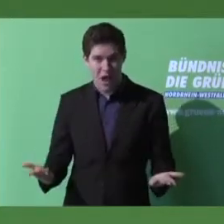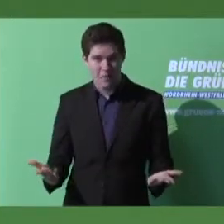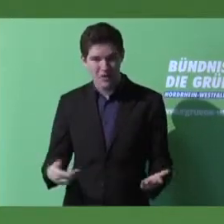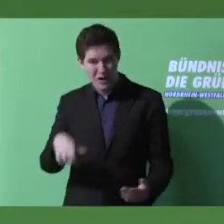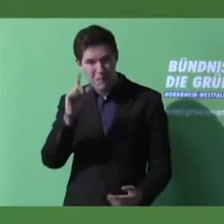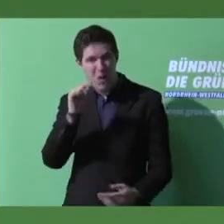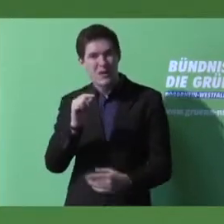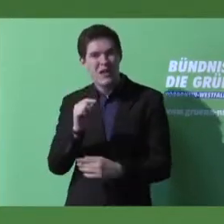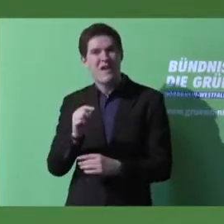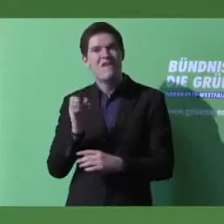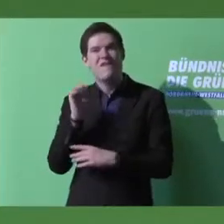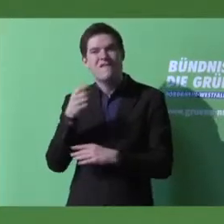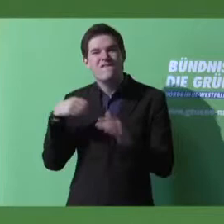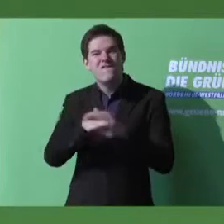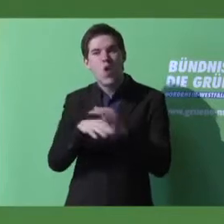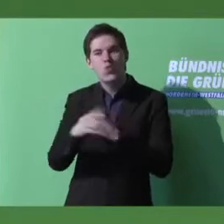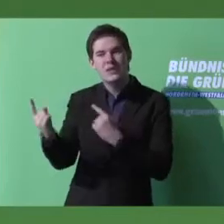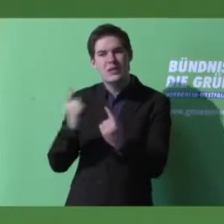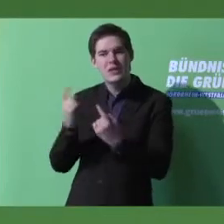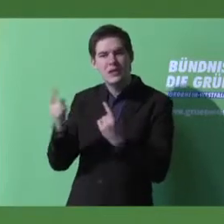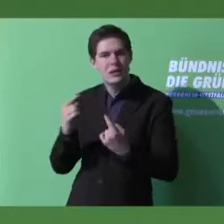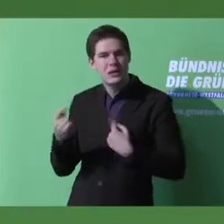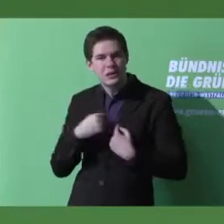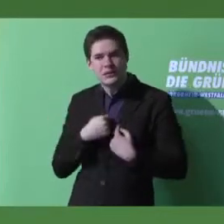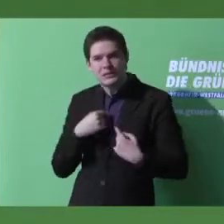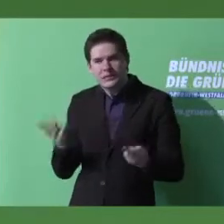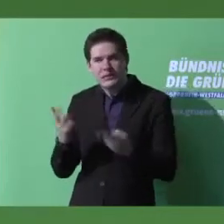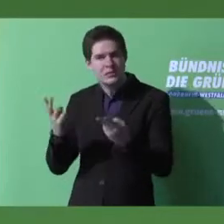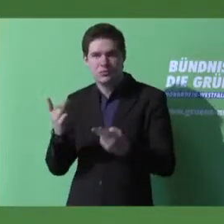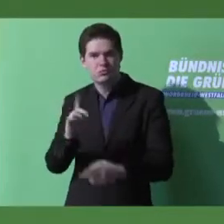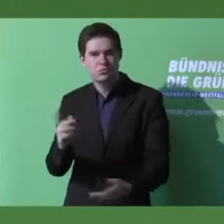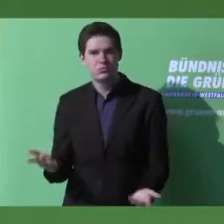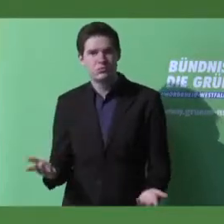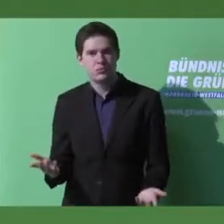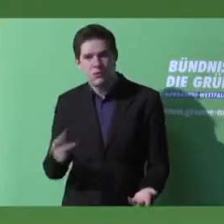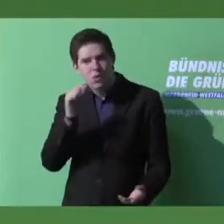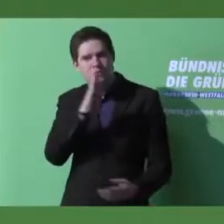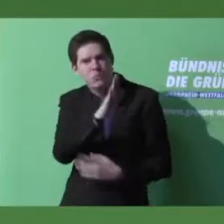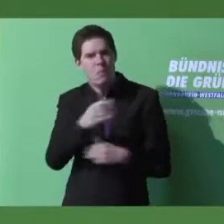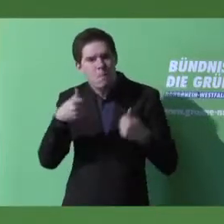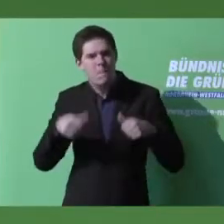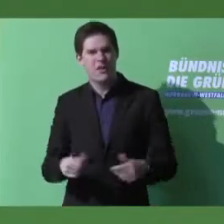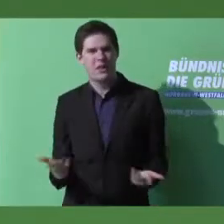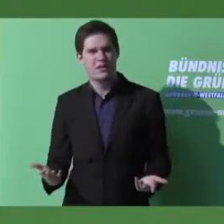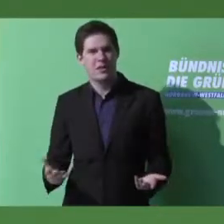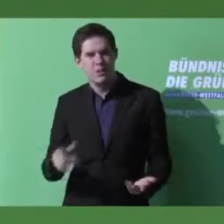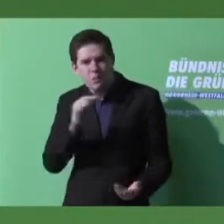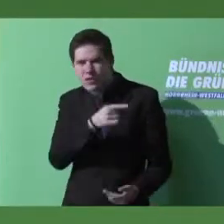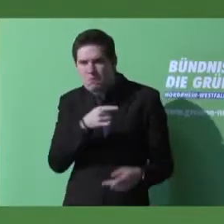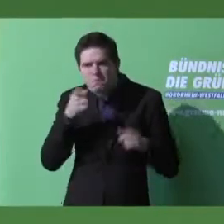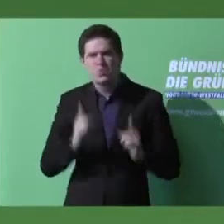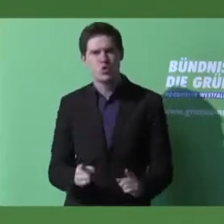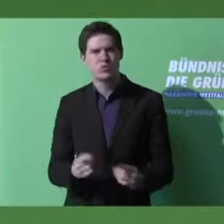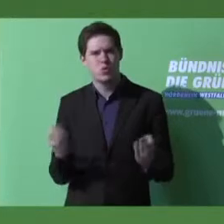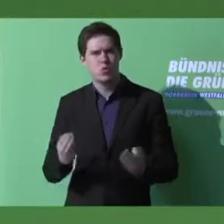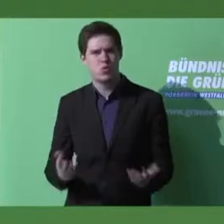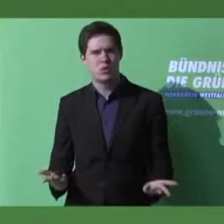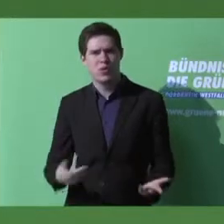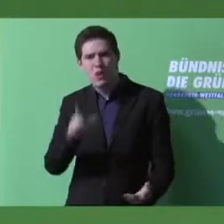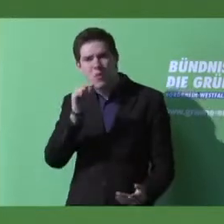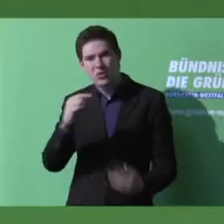gegen Flüchtlinge in diesem Lande zu bestärken. Es ist Ihre verdammte Pflicht und Schuldigkeit, endlich